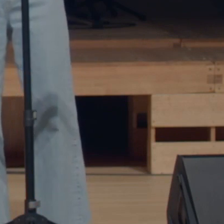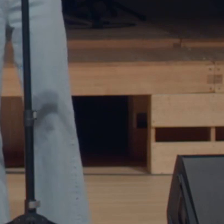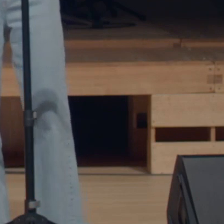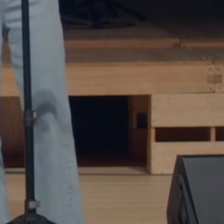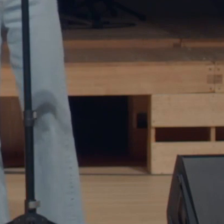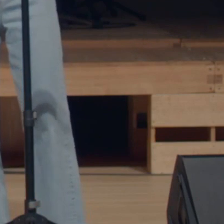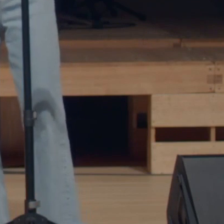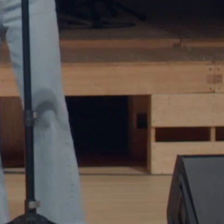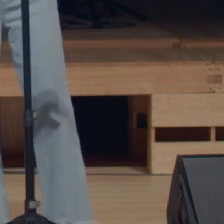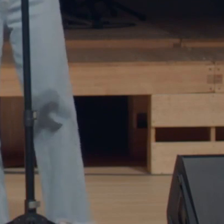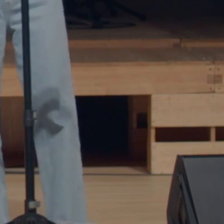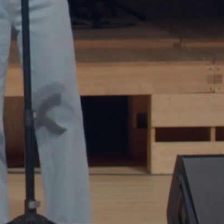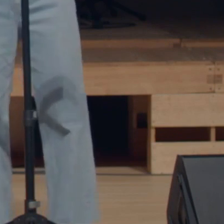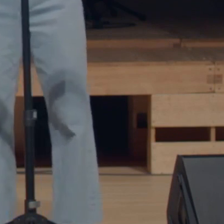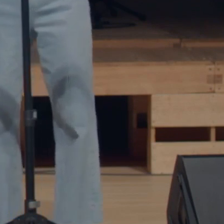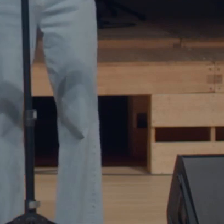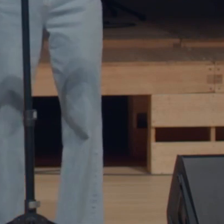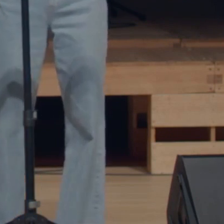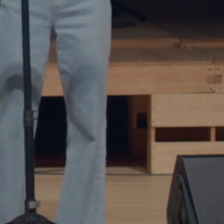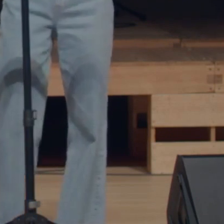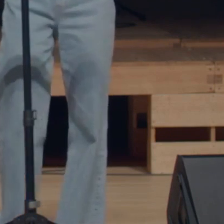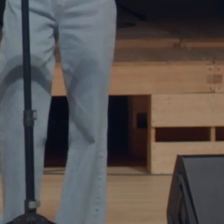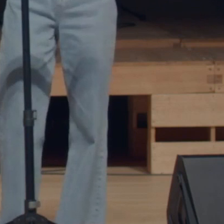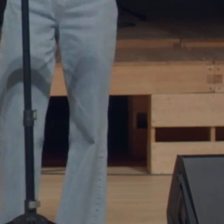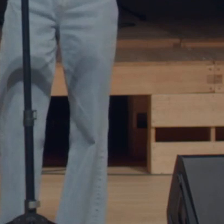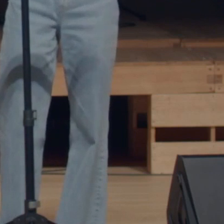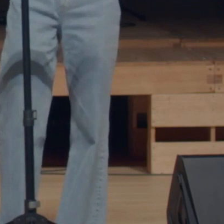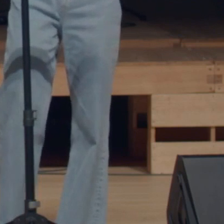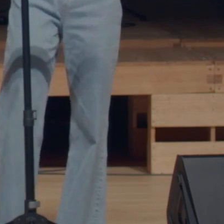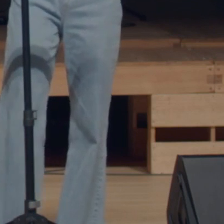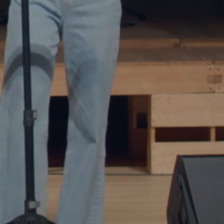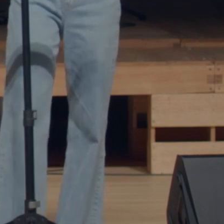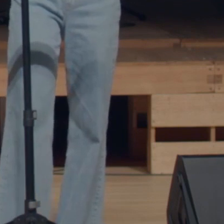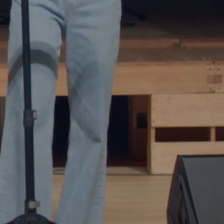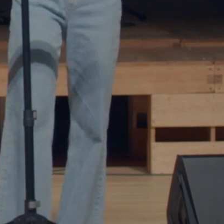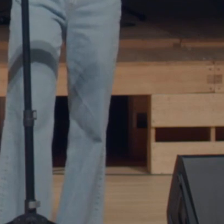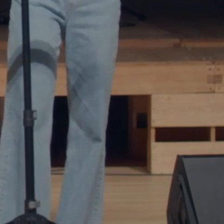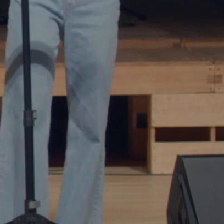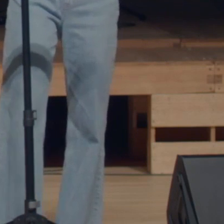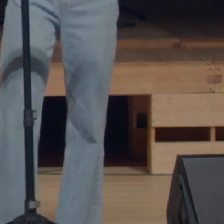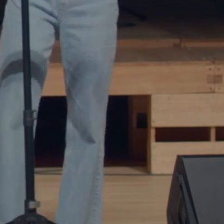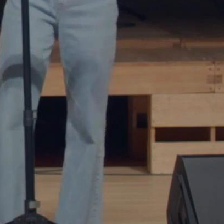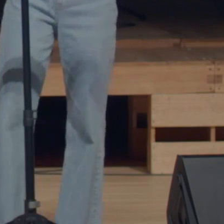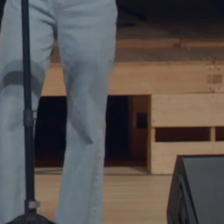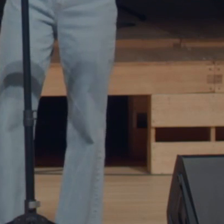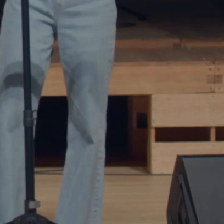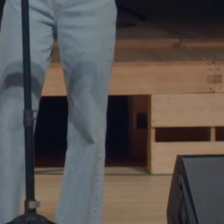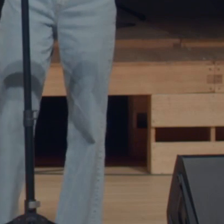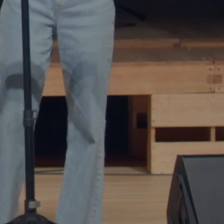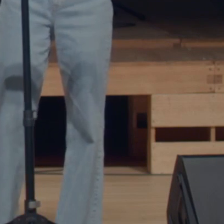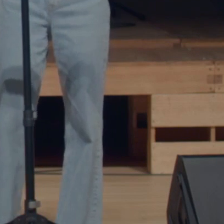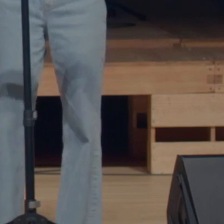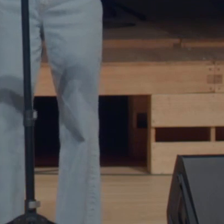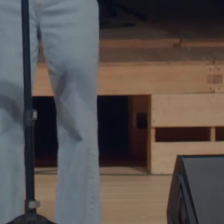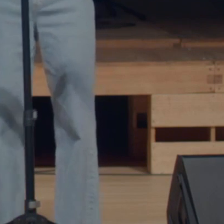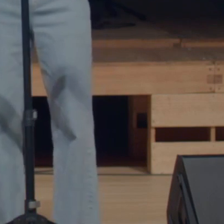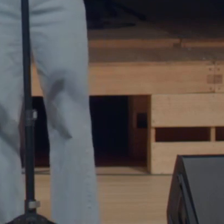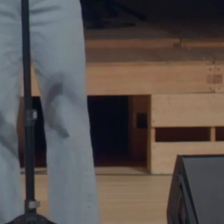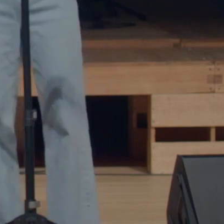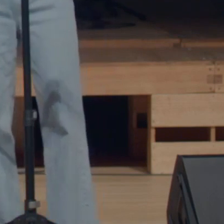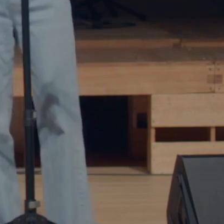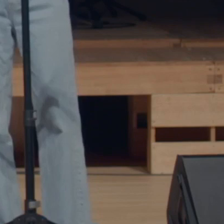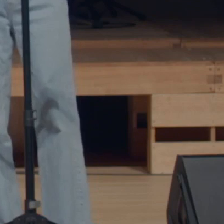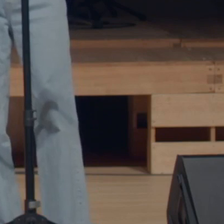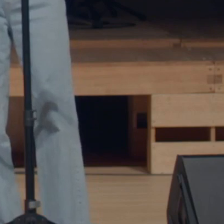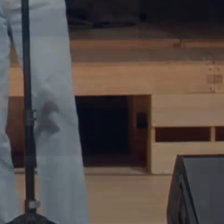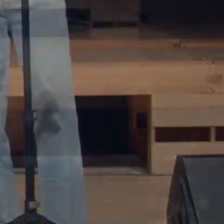毎年12月になるとイルミネーション、クリスマスツリー、リース、そういった飾り付けが、デコレーションが至るところでなされます。 And the